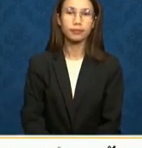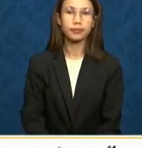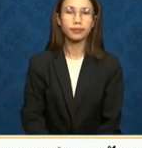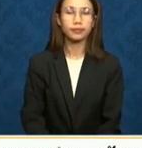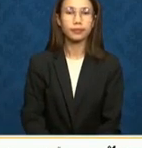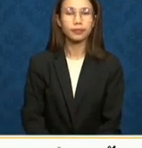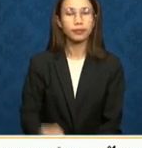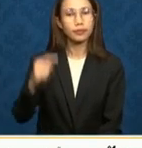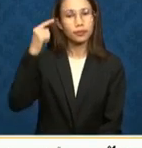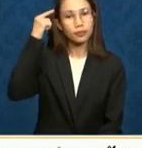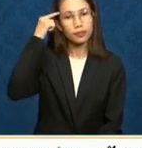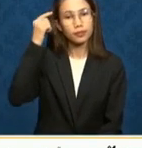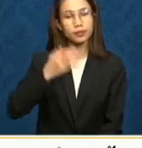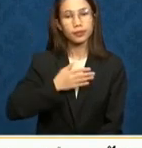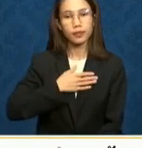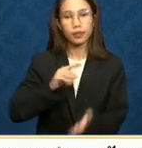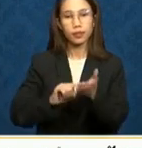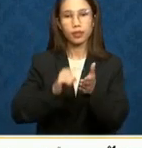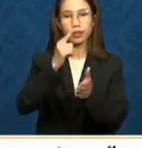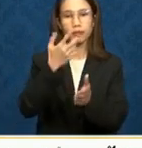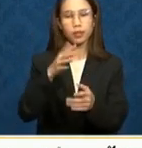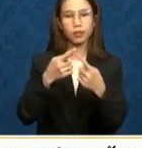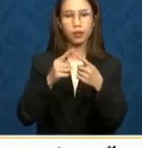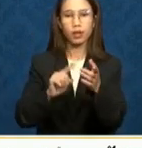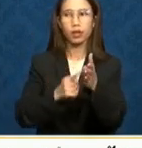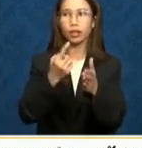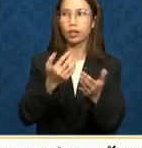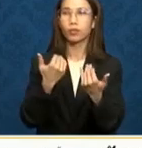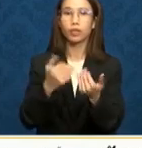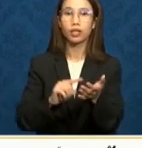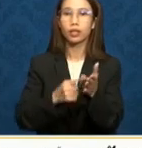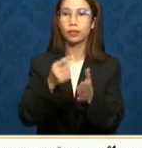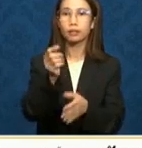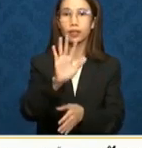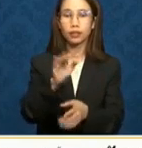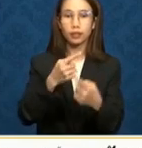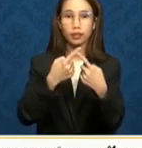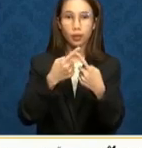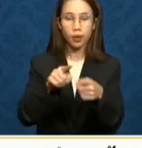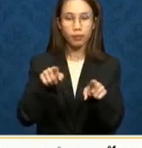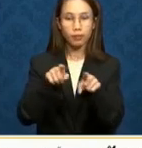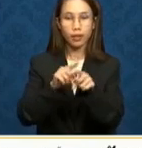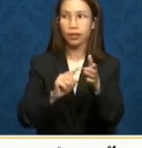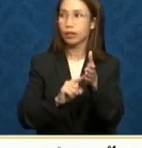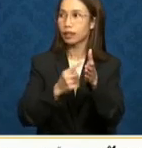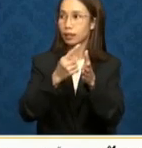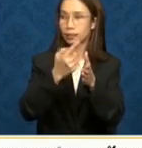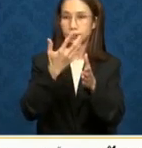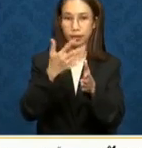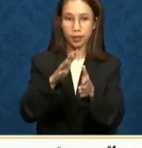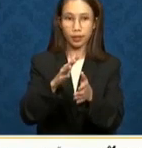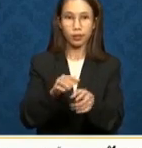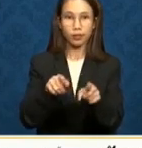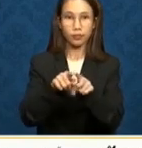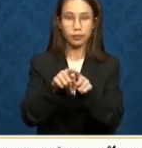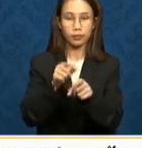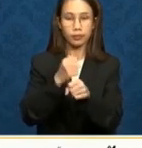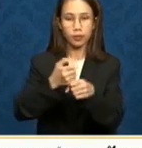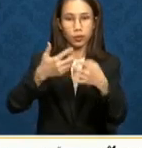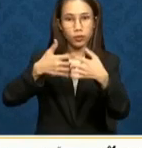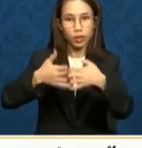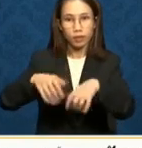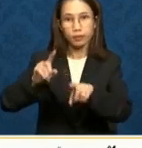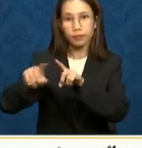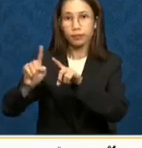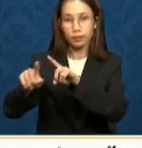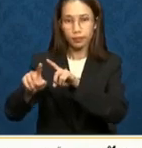านี้ได้เริ่มต้นขึ้นแล้วแต่การเริ่มต้นไม่เกิดขึ้นในวันเดียวมันได้เริ่มเกิดขึ้นนะครับในหลายอุตสาหกรรมนะได้เกิดขึ้